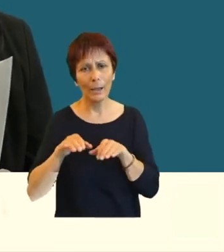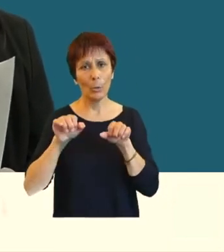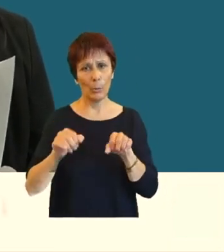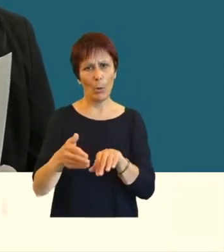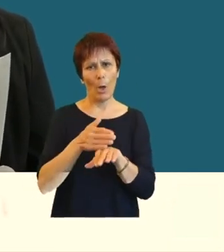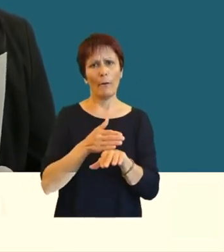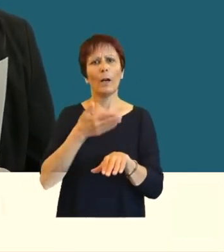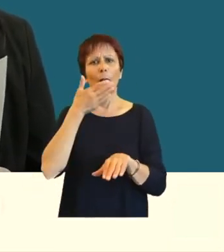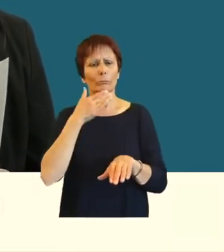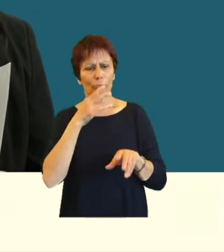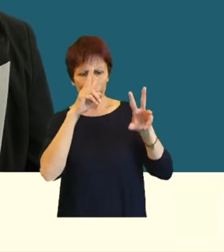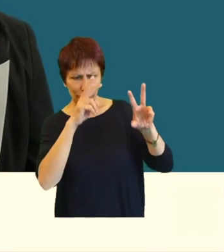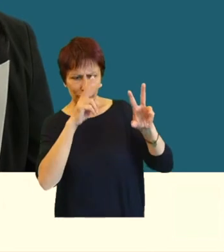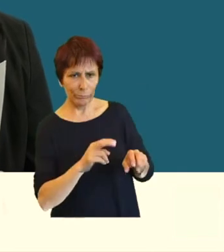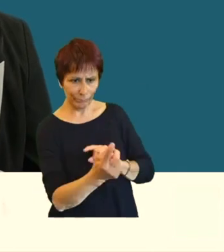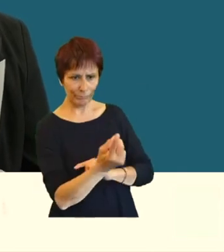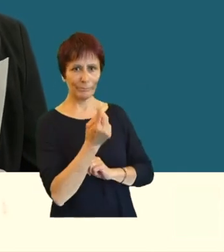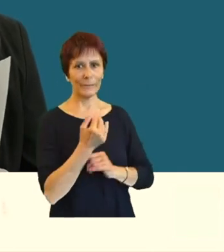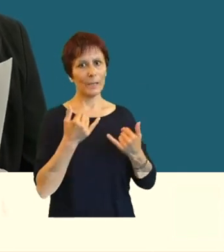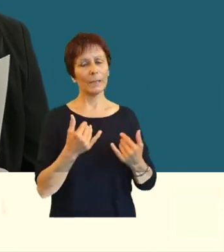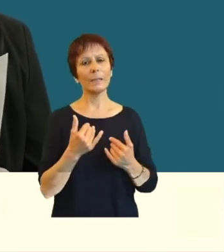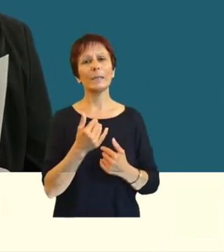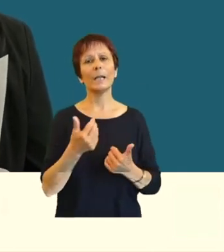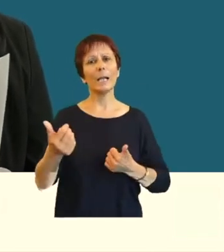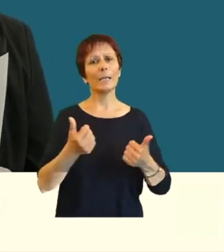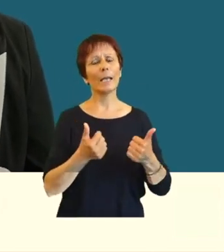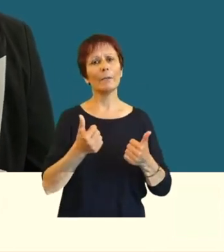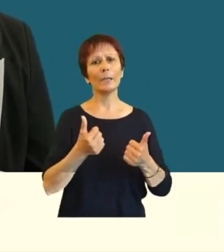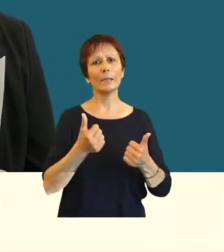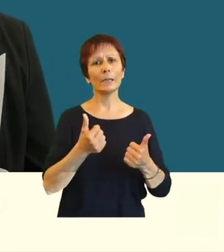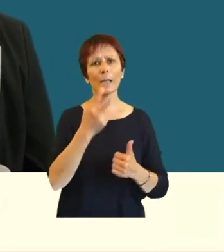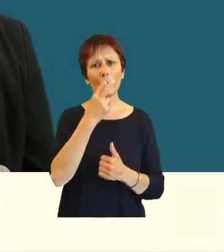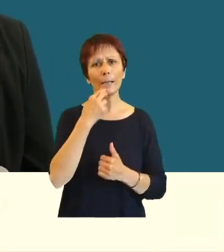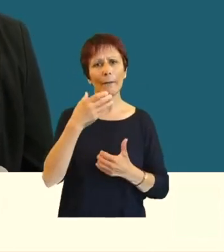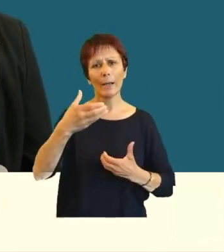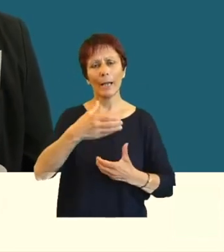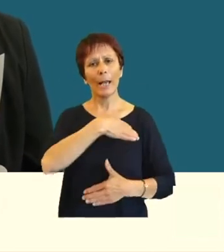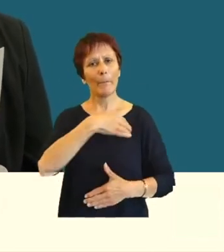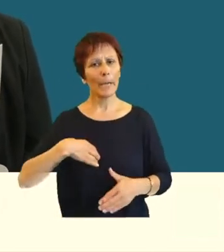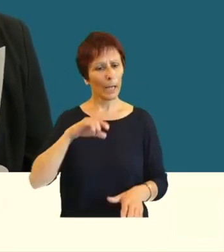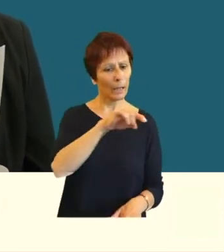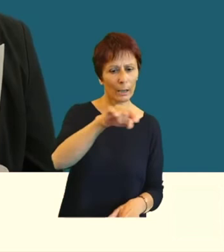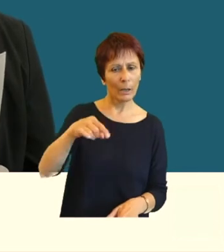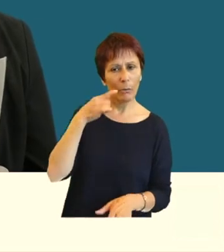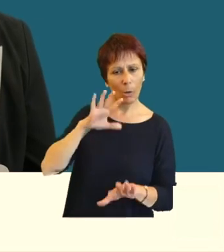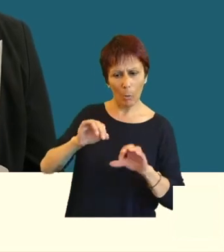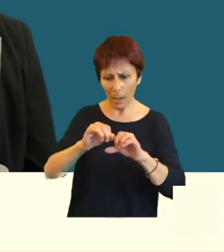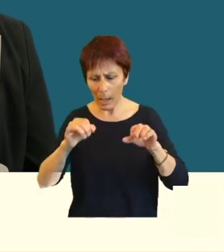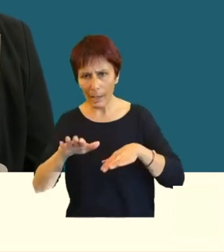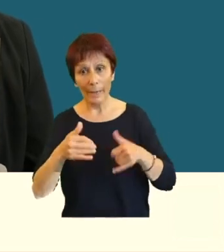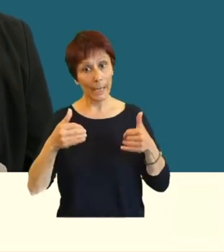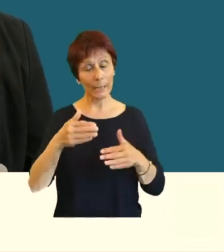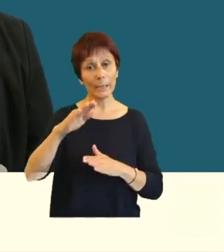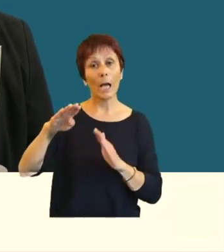renseigner et éventuellement venir à la rencontre des services état civil de chaque mairie afin de voir comment nous fonctionnons. Ici, je tiens à rappeler que l'adjointe a